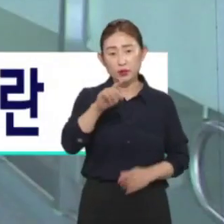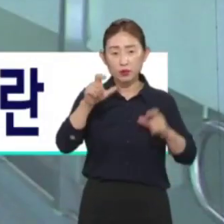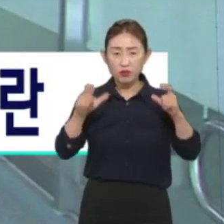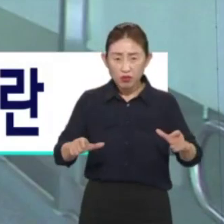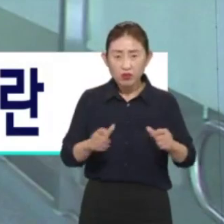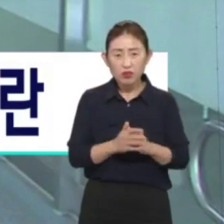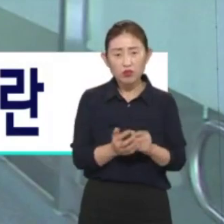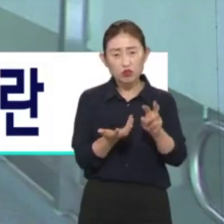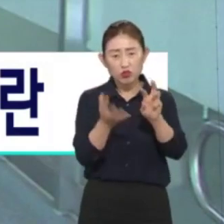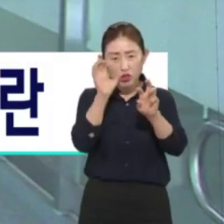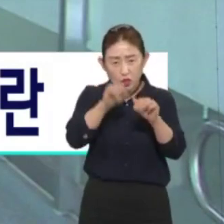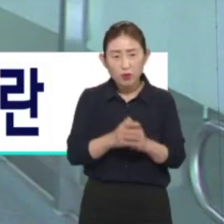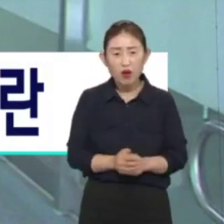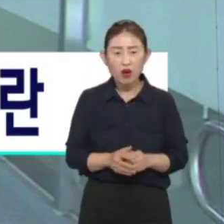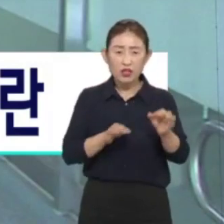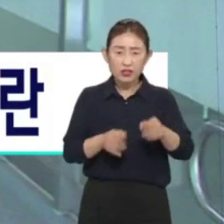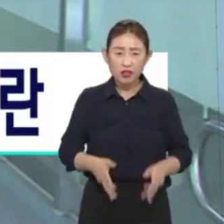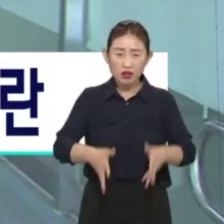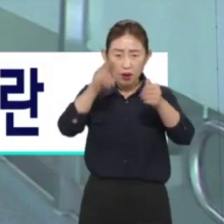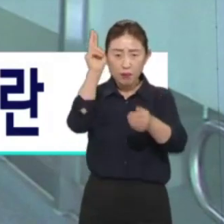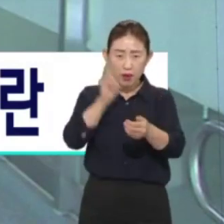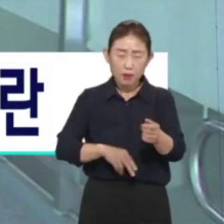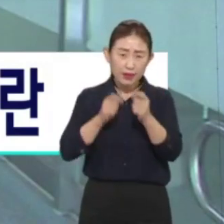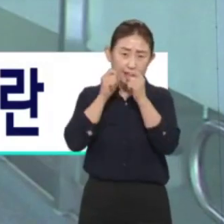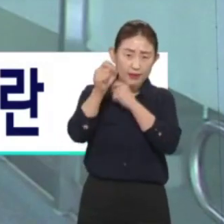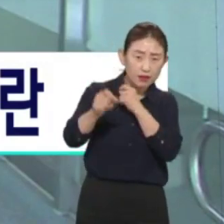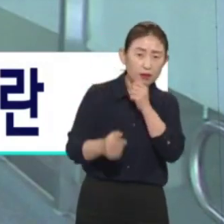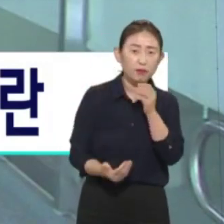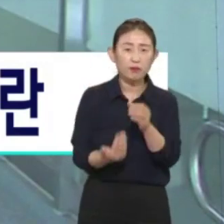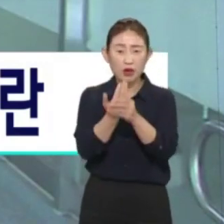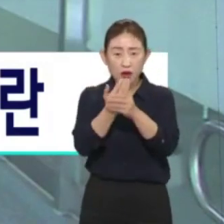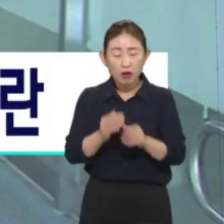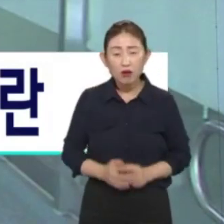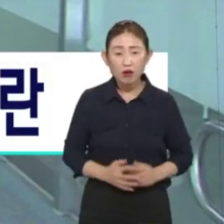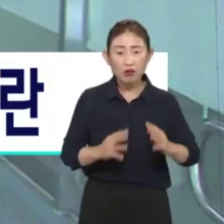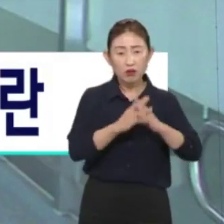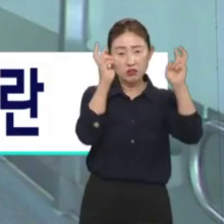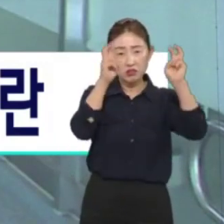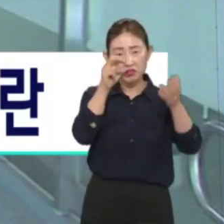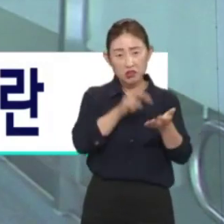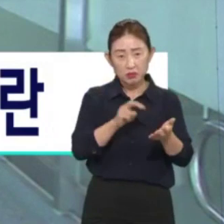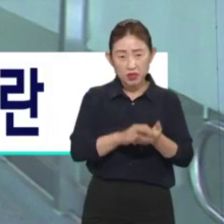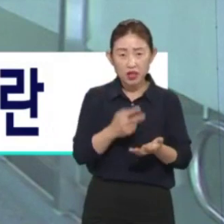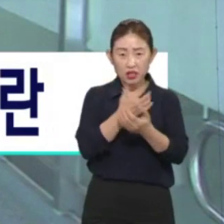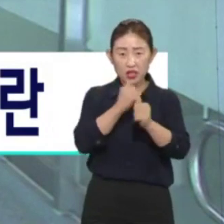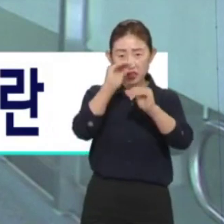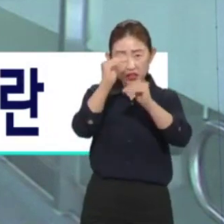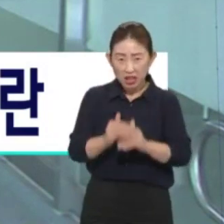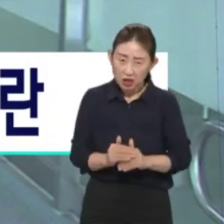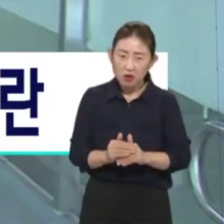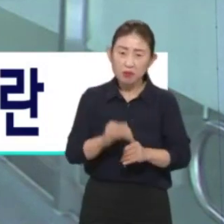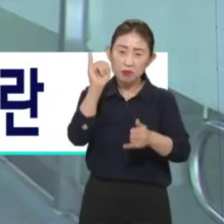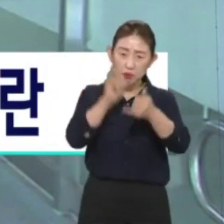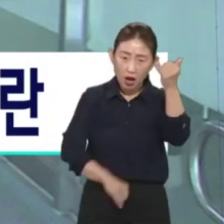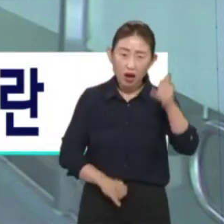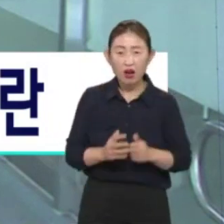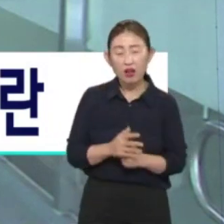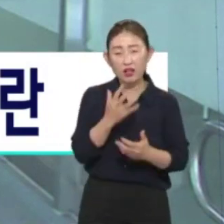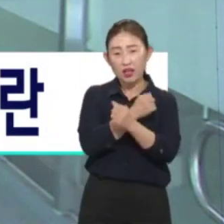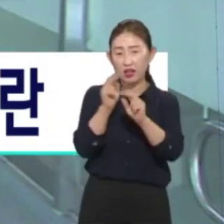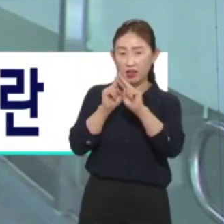세종 지역에서 수십억 원에 이르는 상가 분양 사기 논란이 일고 있습니다. 시행사 측이 계약 내용을 지키지 못해